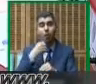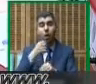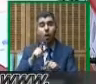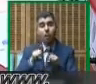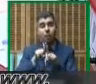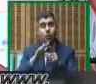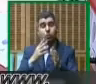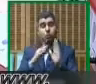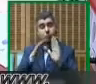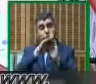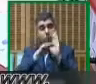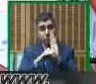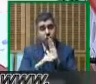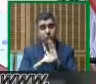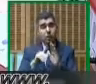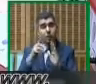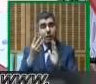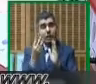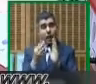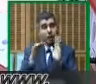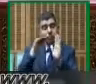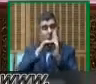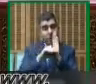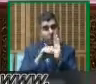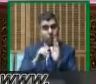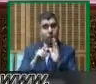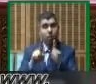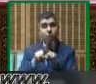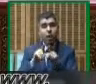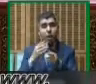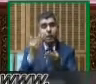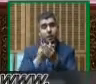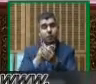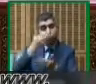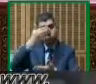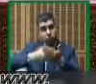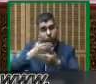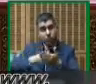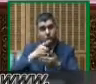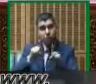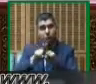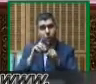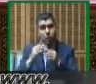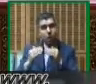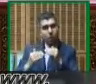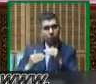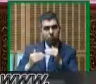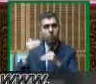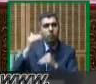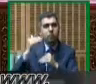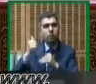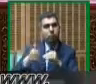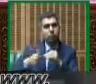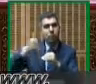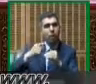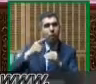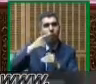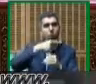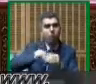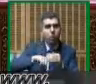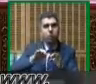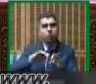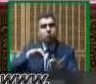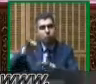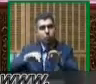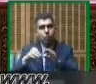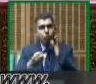النقطه الثالثه عندنا في تنزيل دفتر التحملات هي ما يتعلق برفع جوده الخدمه العموميه. هناك مجهود يبذل